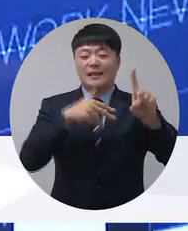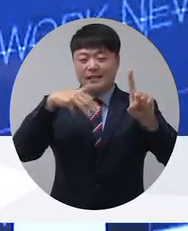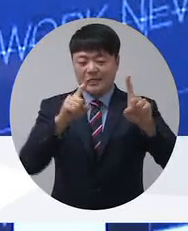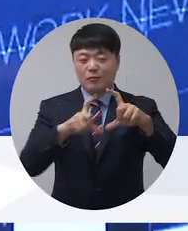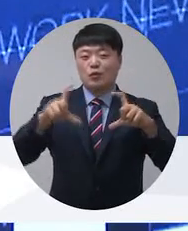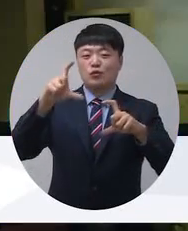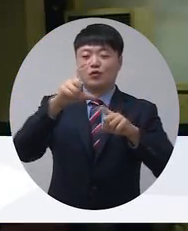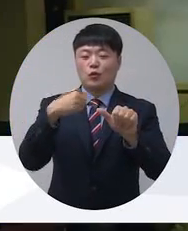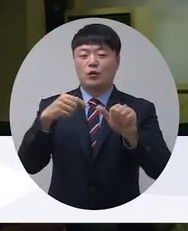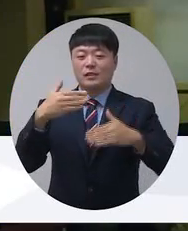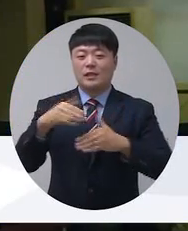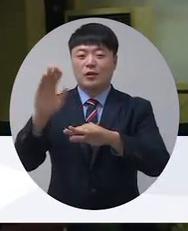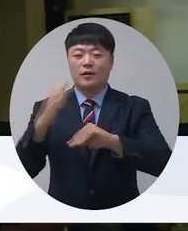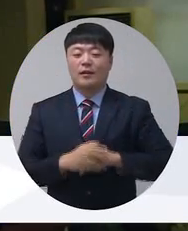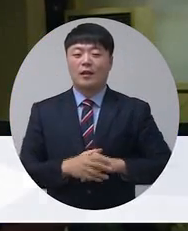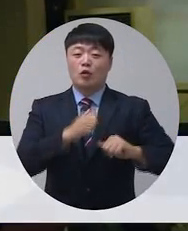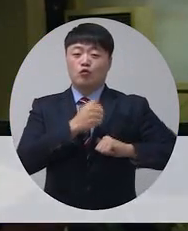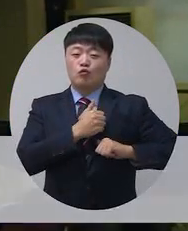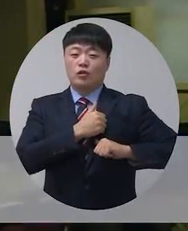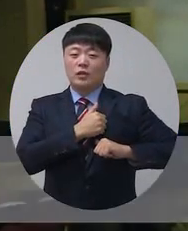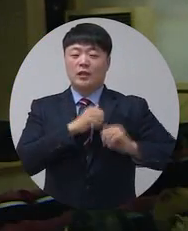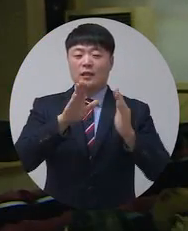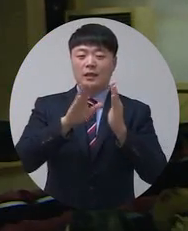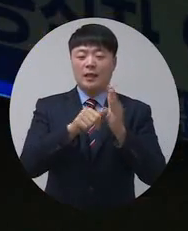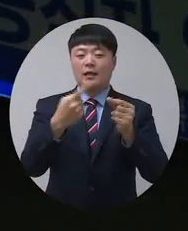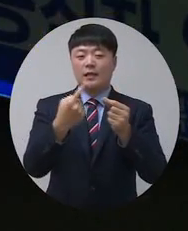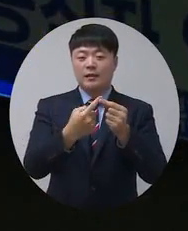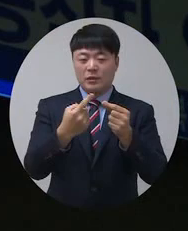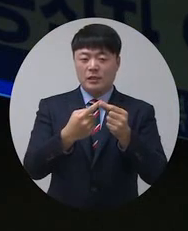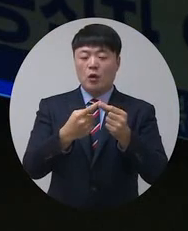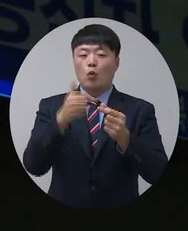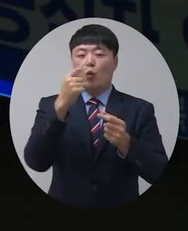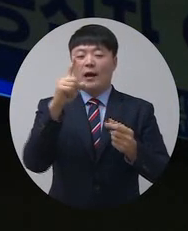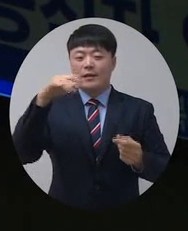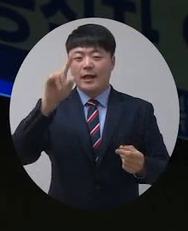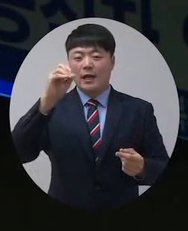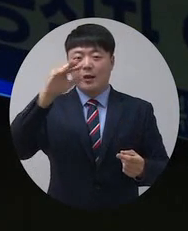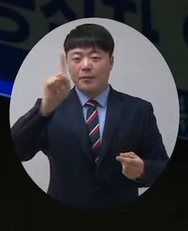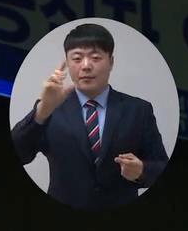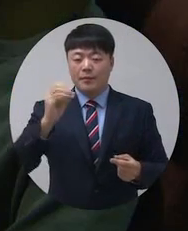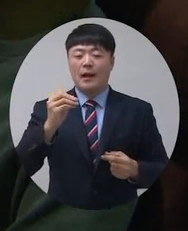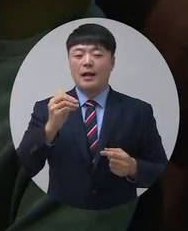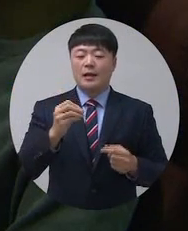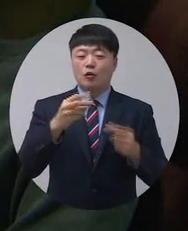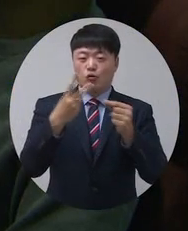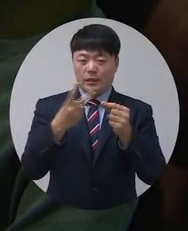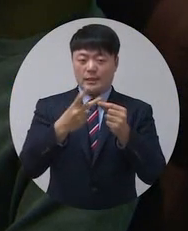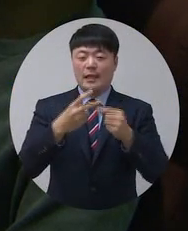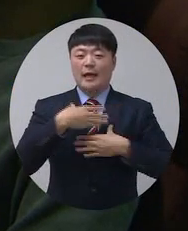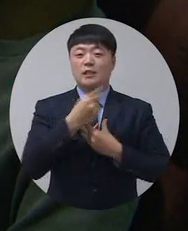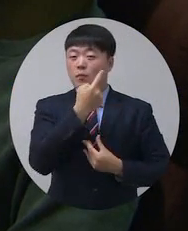진행했습니다. 이번 민방위 보충 1차 교육은 1교시 화생방, 2교시 안보, 3교시 지진